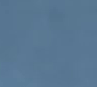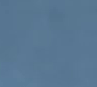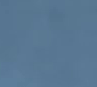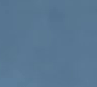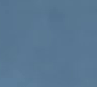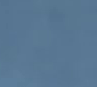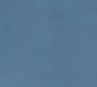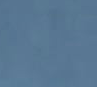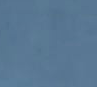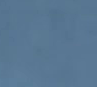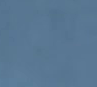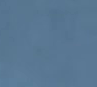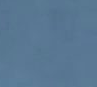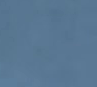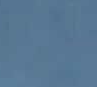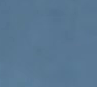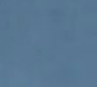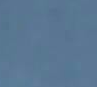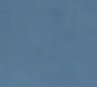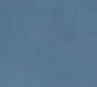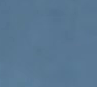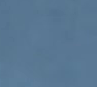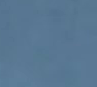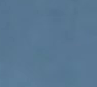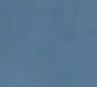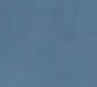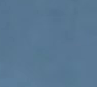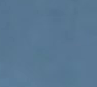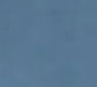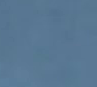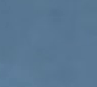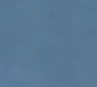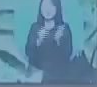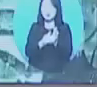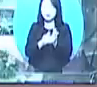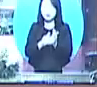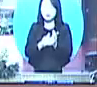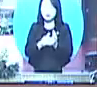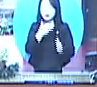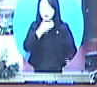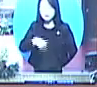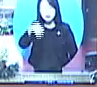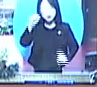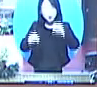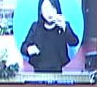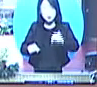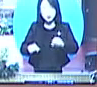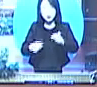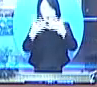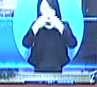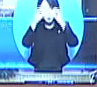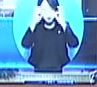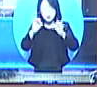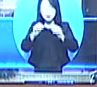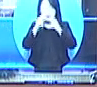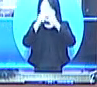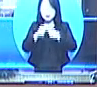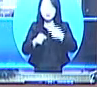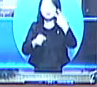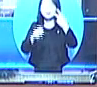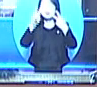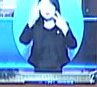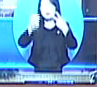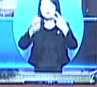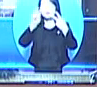이같은 풍요로움의 복을 체험하게 된 것입니다. 사도행전은 이를 자세히 설명하고 있습니다. 2장